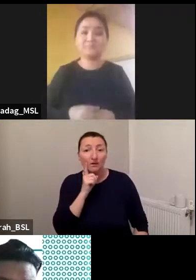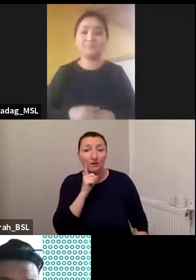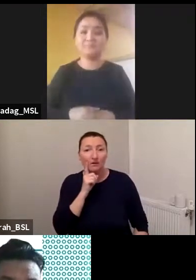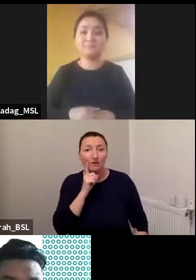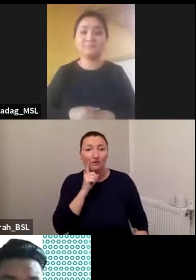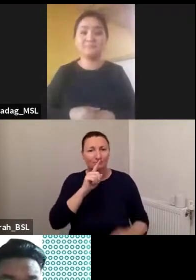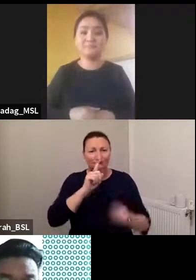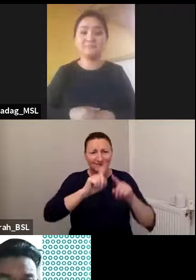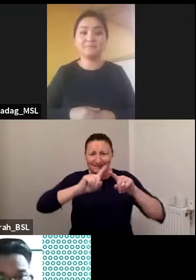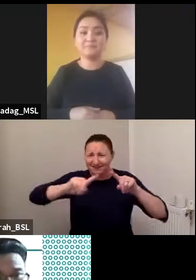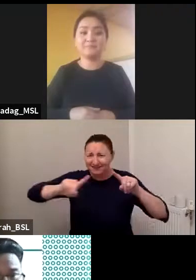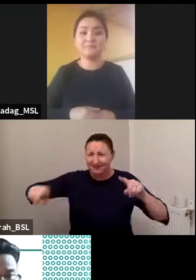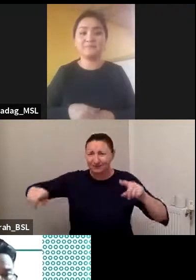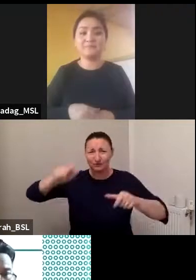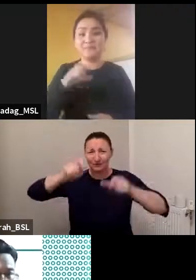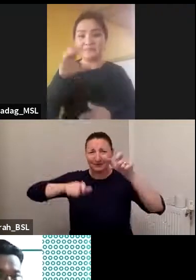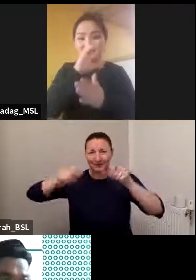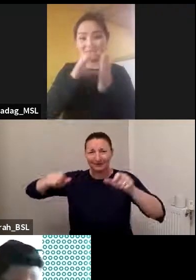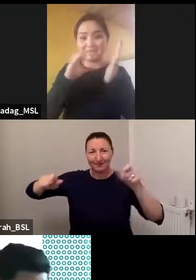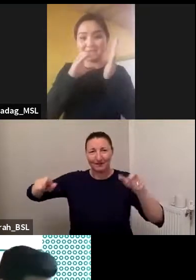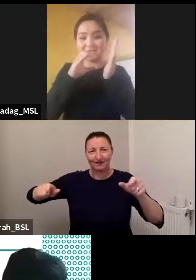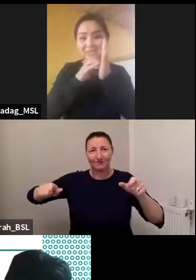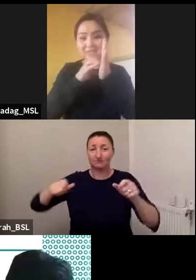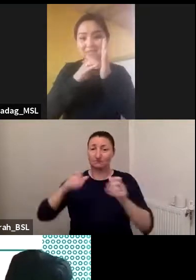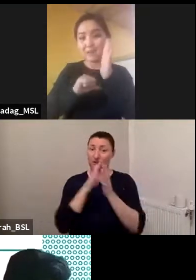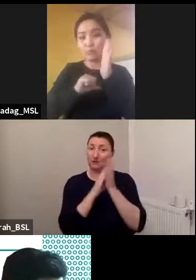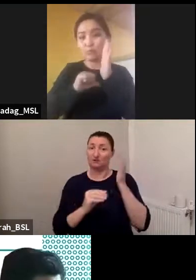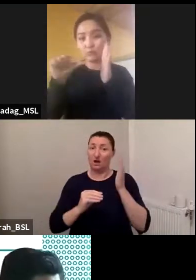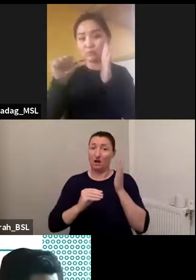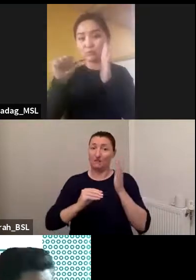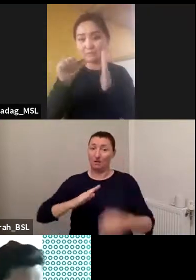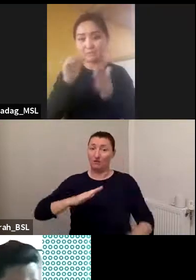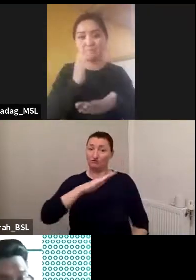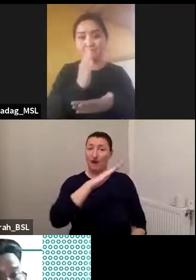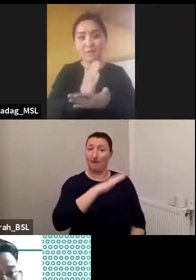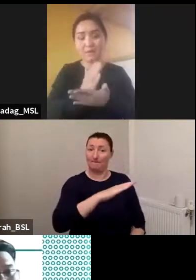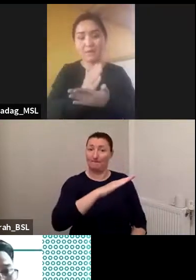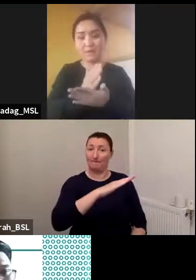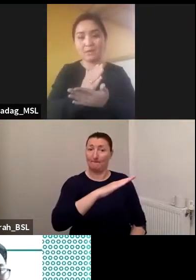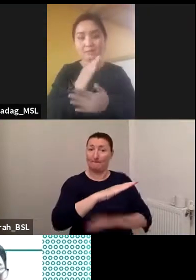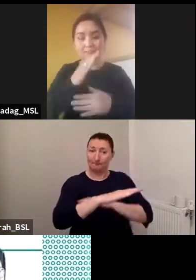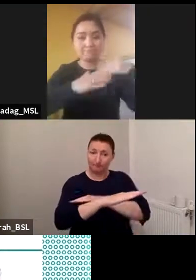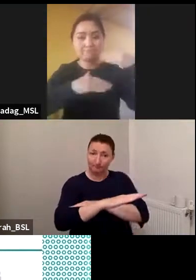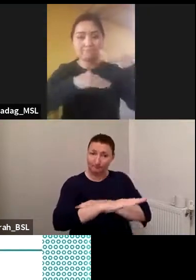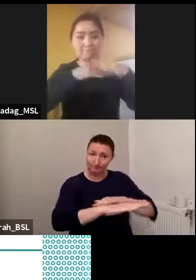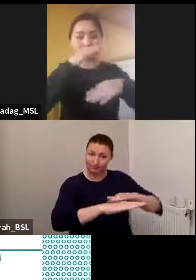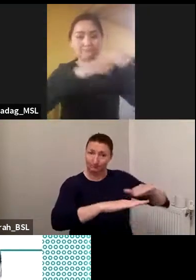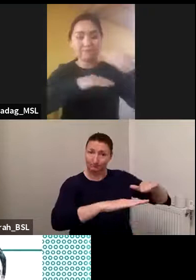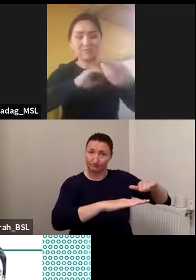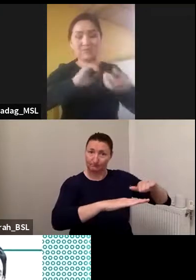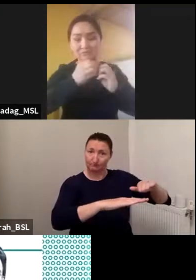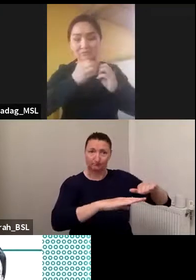стандартын бус байгаад байгаа. Баригдаж төлөвлөгдөд байгаа. Бас